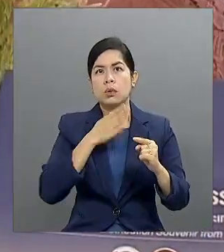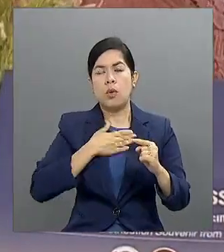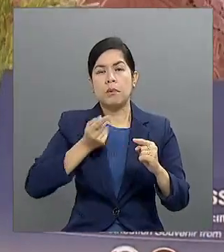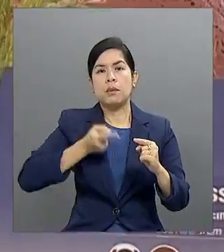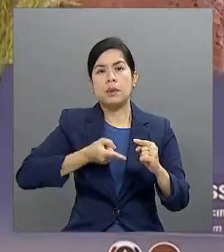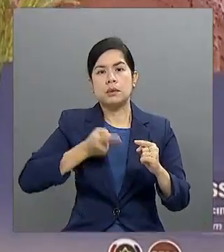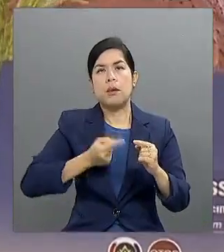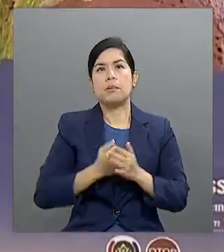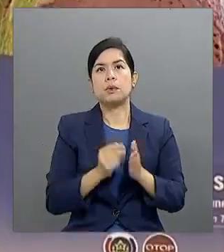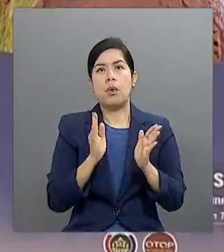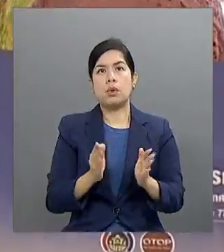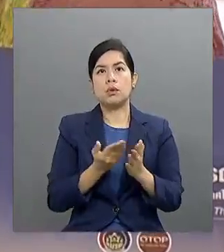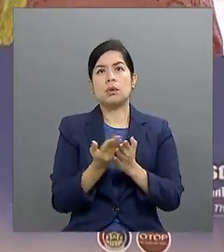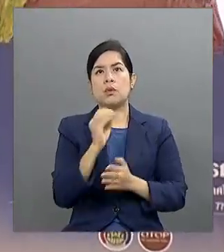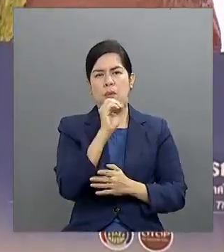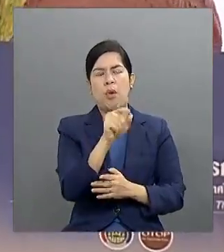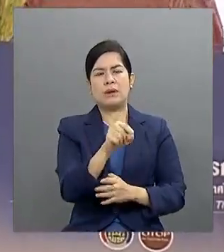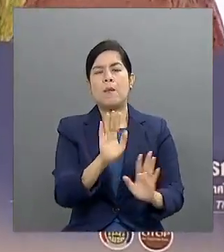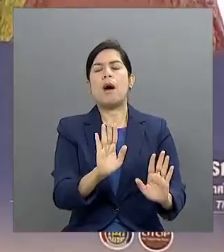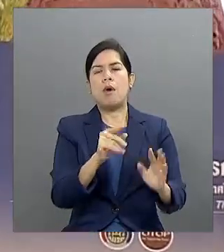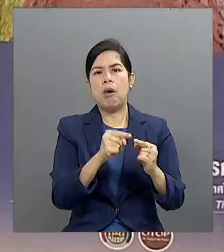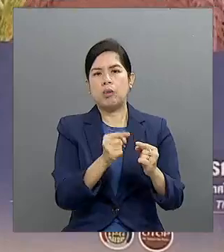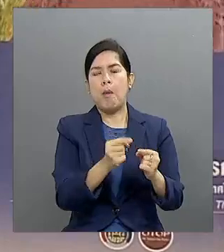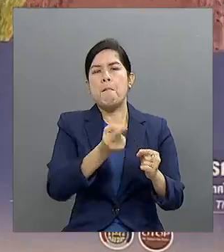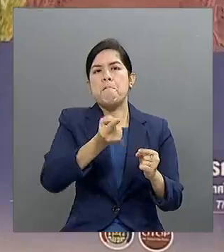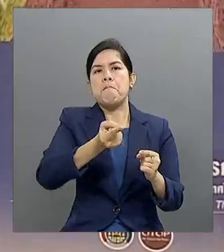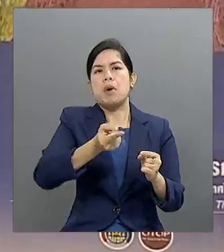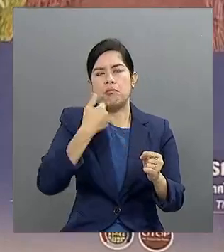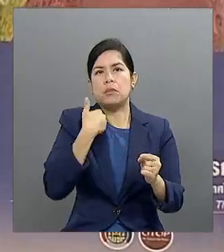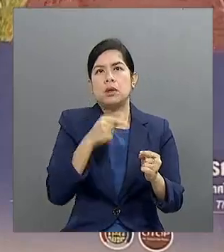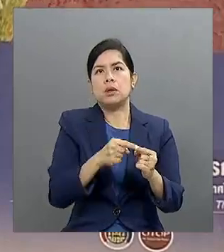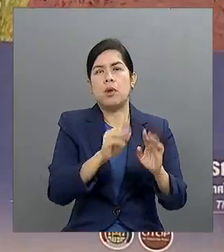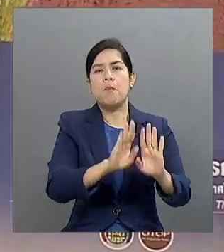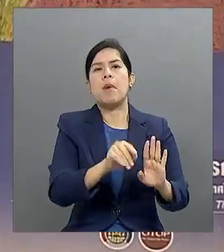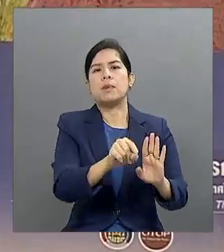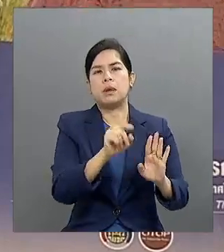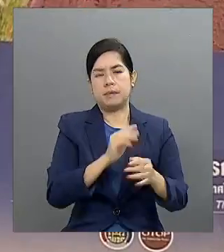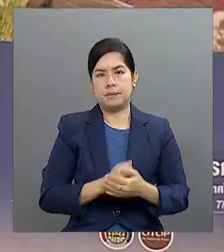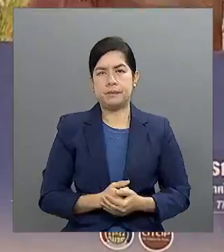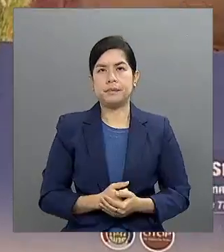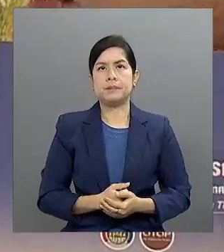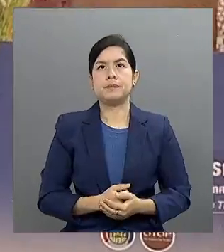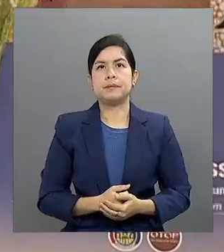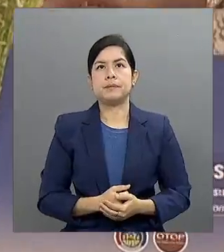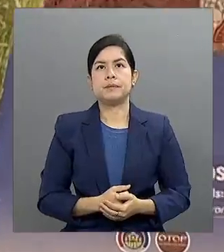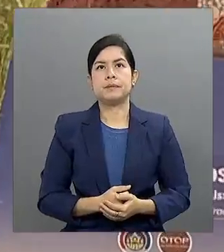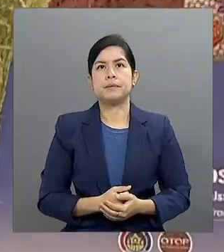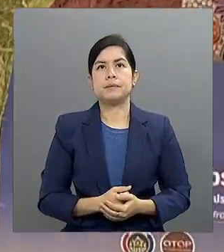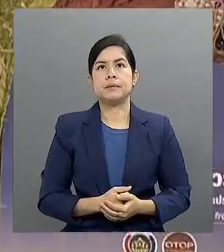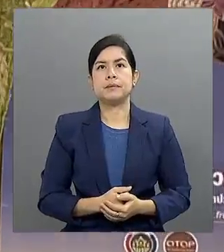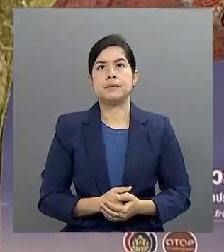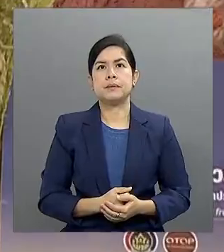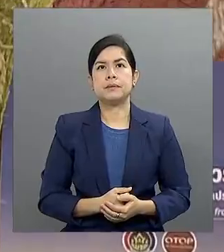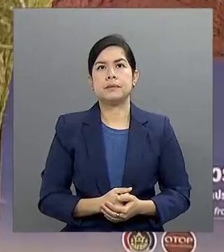โอ ้พอแล้ว พอละพี่อัม จัดแล้ว จัดแล้วค่ะ โอเคโอเค ได้ระหว่างเดี๋ยวพี่อัมปรุงไปเนี่ยเรา